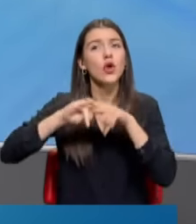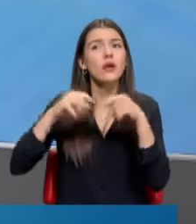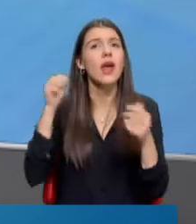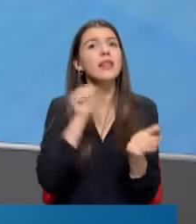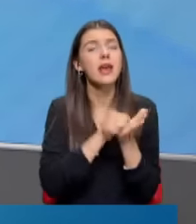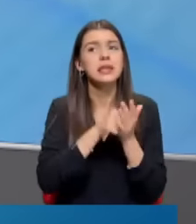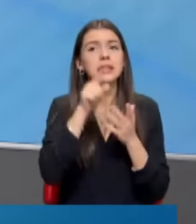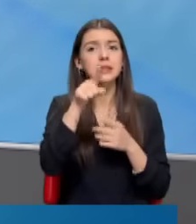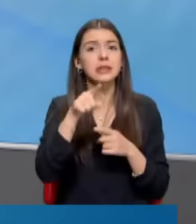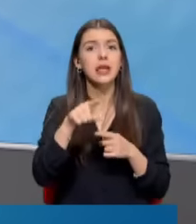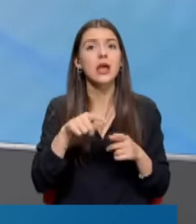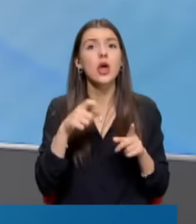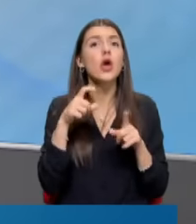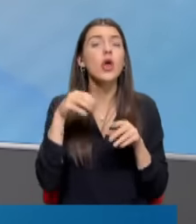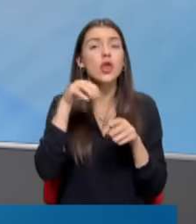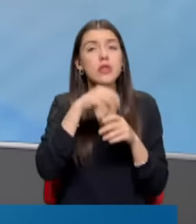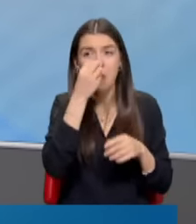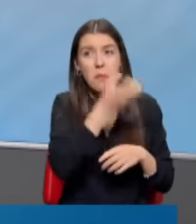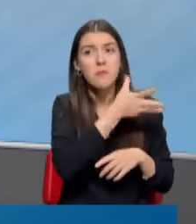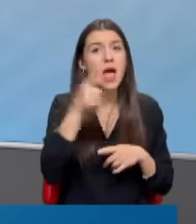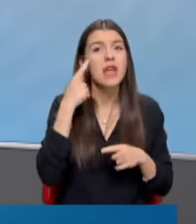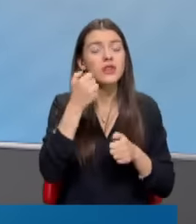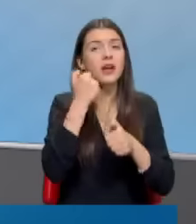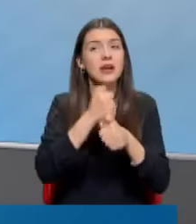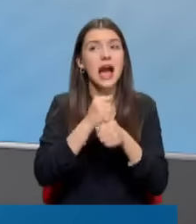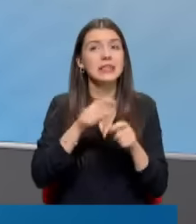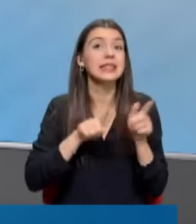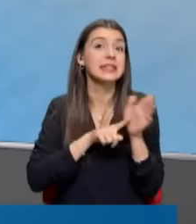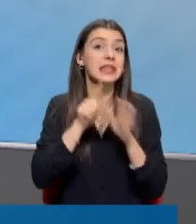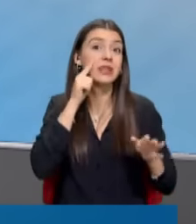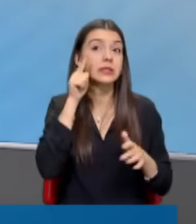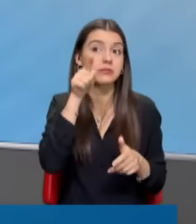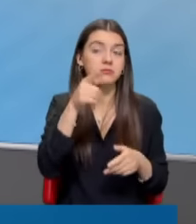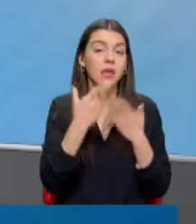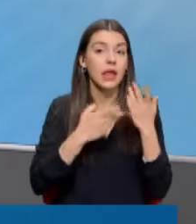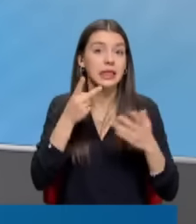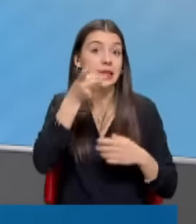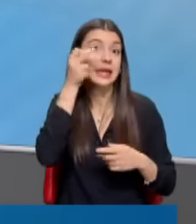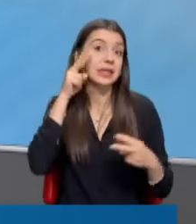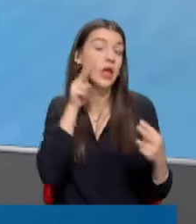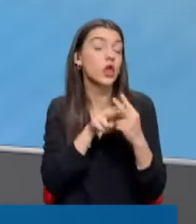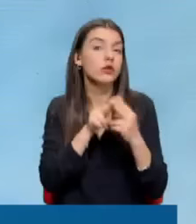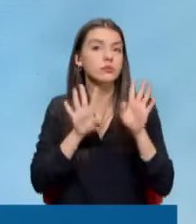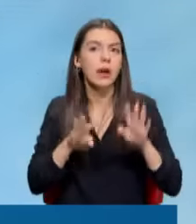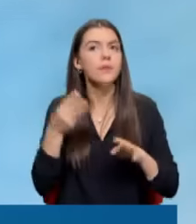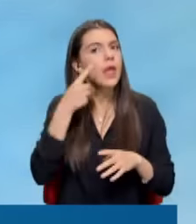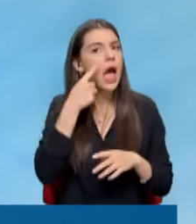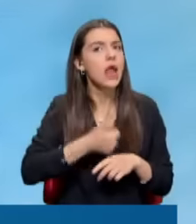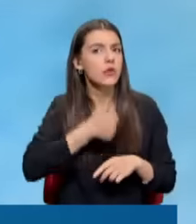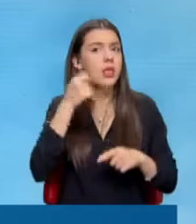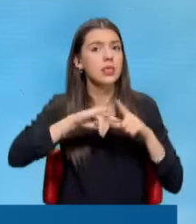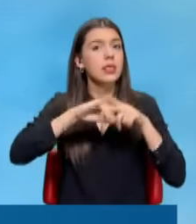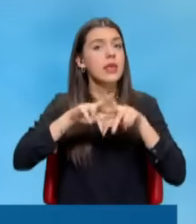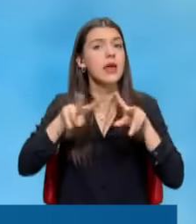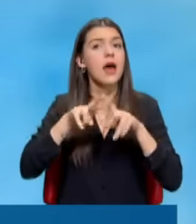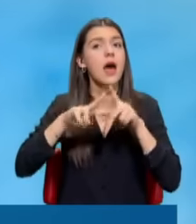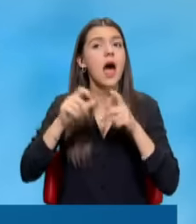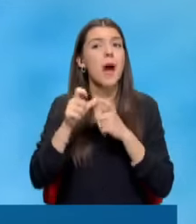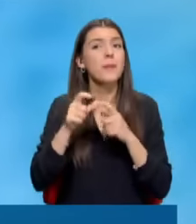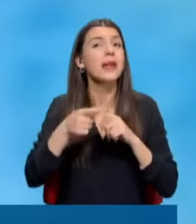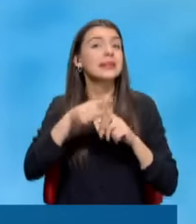Dolmabahçe'de Gazze zirvesi başlığını atmış dün yapılan o 2 saatlik görüşmeye. Cumhurbaşkanı Erdoğan, Hamas'ın siyasi büro